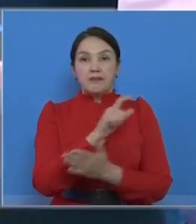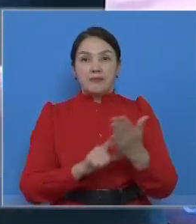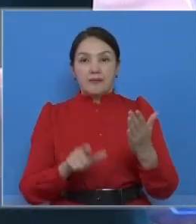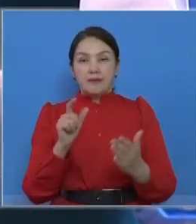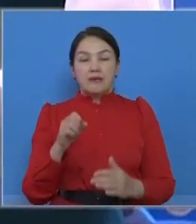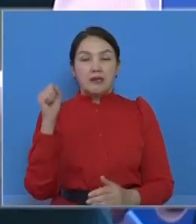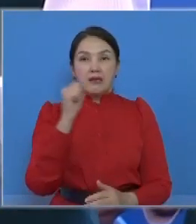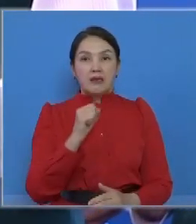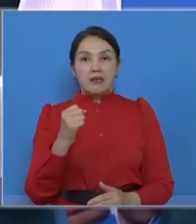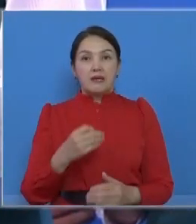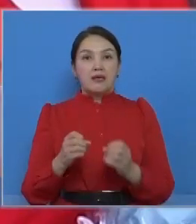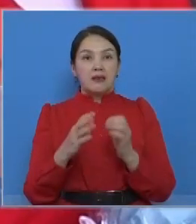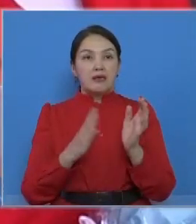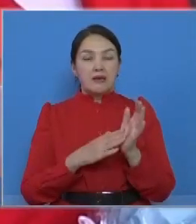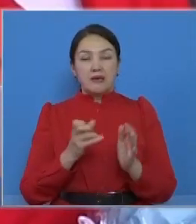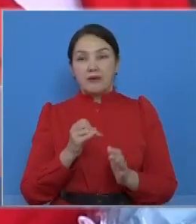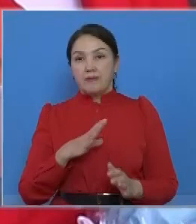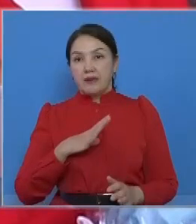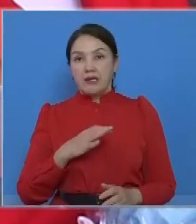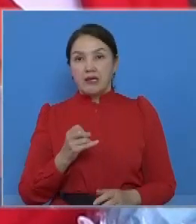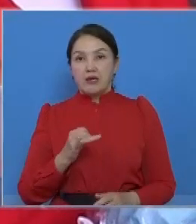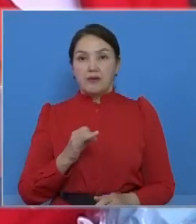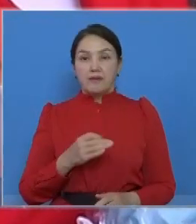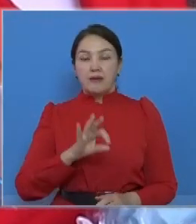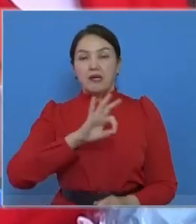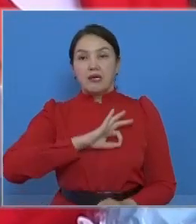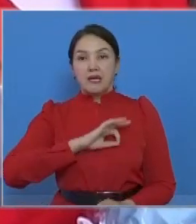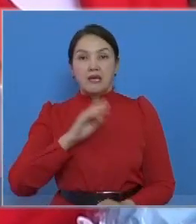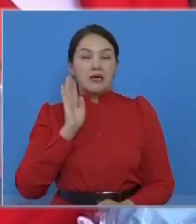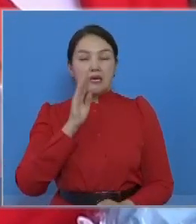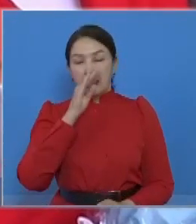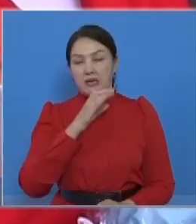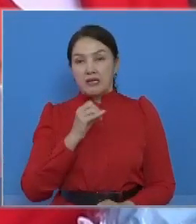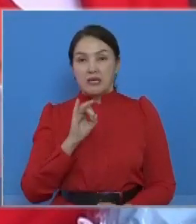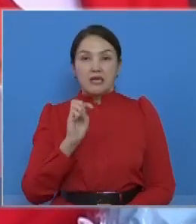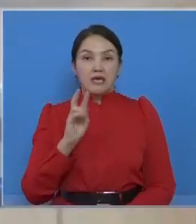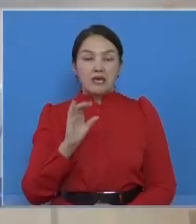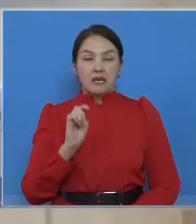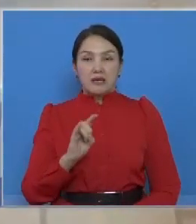В августе 2019 года Шара Ергалиева стала обладательницей медали «Ата-Ана-Данка».